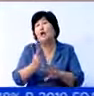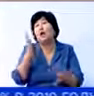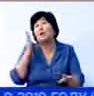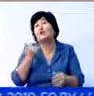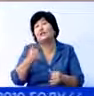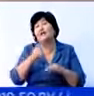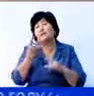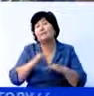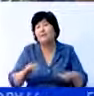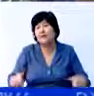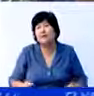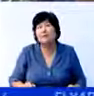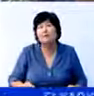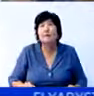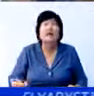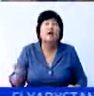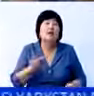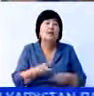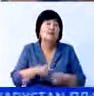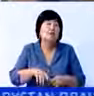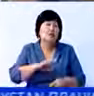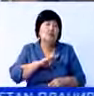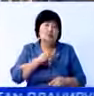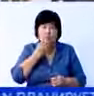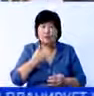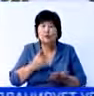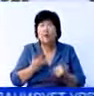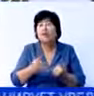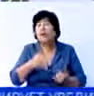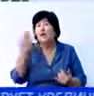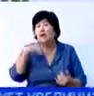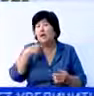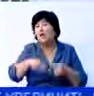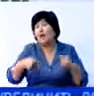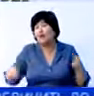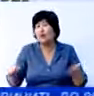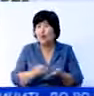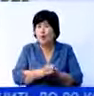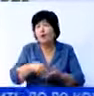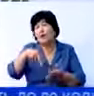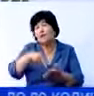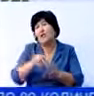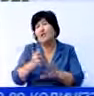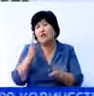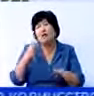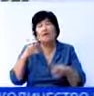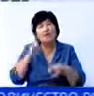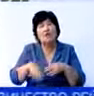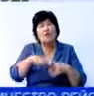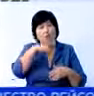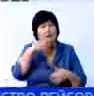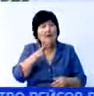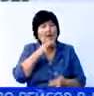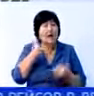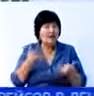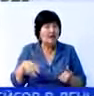детсад. Для нас это очень нужная услуга. Раньше было много волокиты с документами, стояли в очередях, теряли много времени.